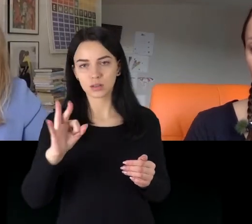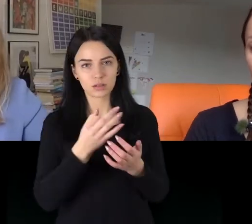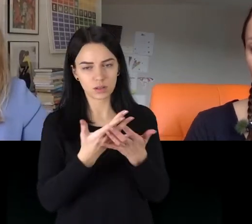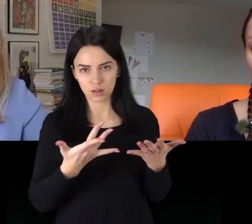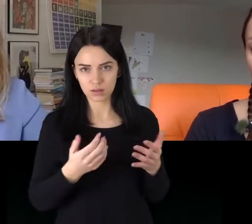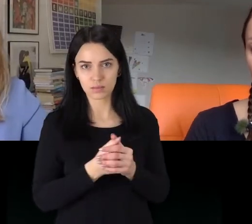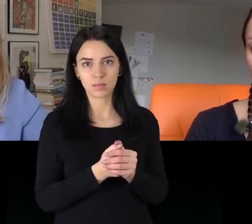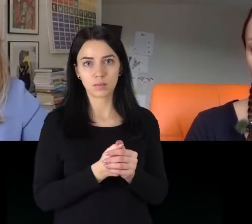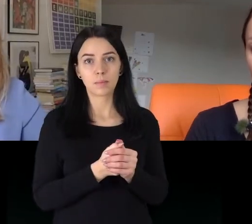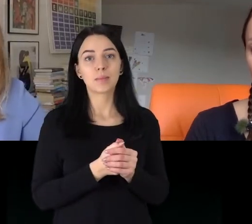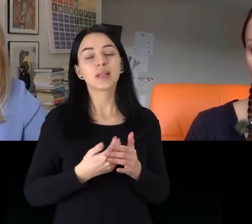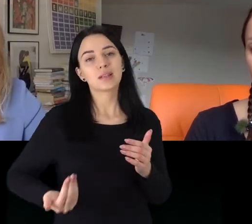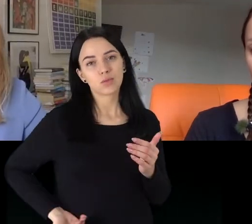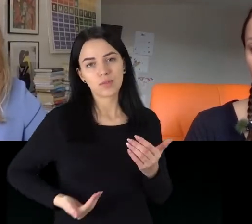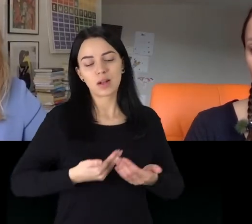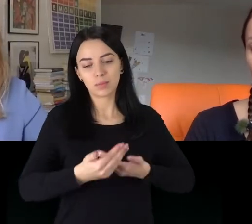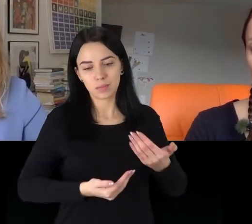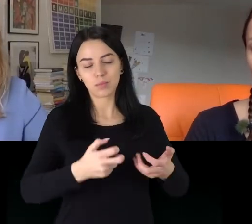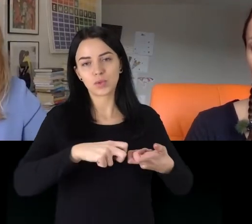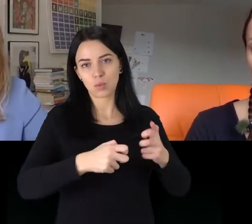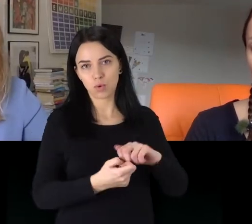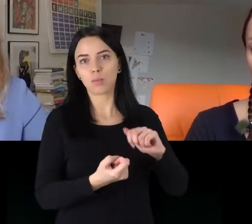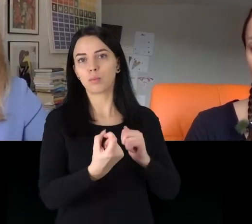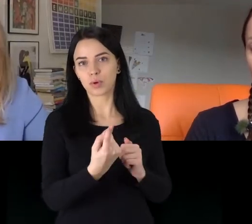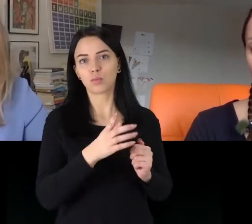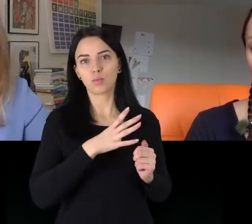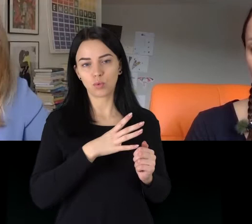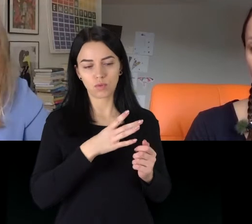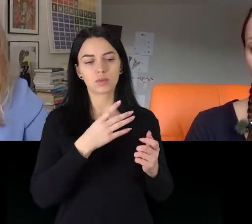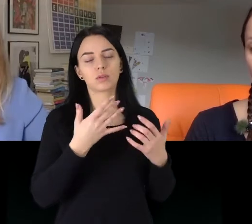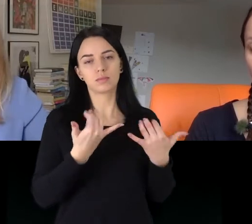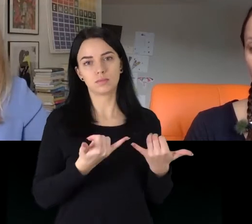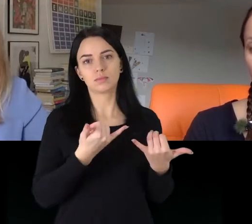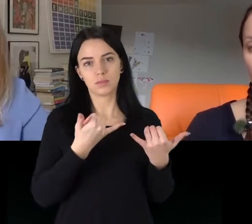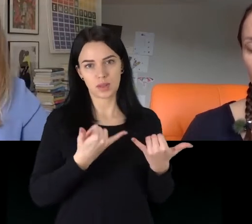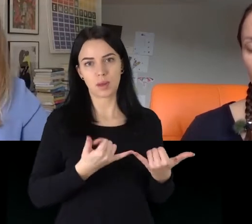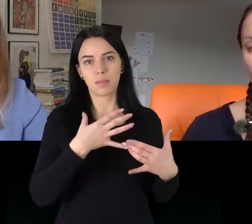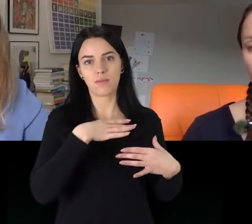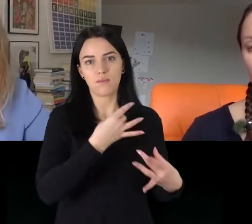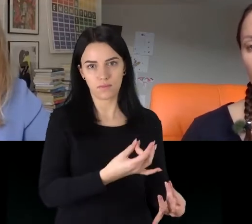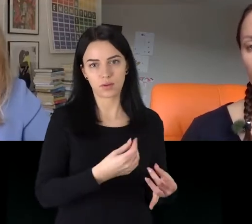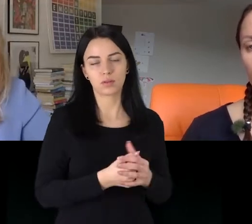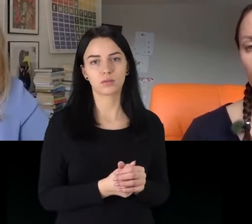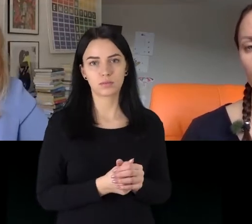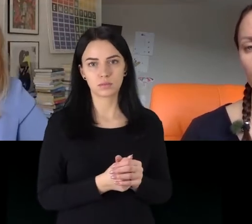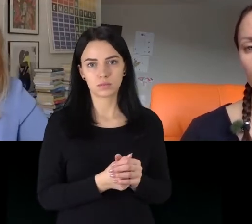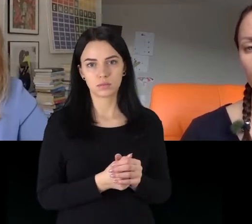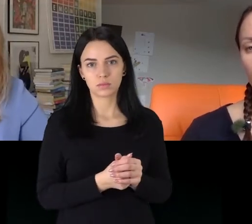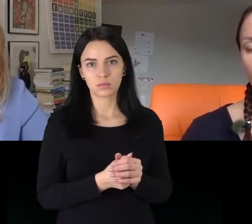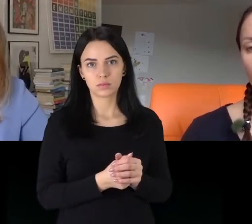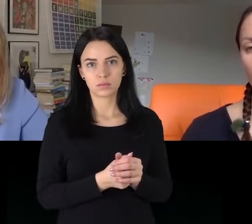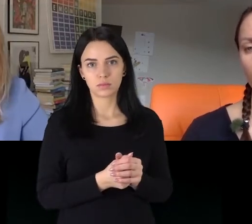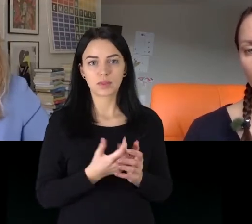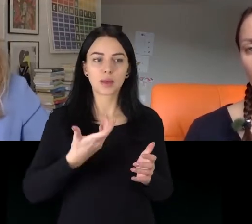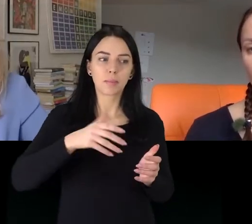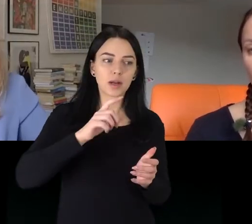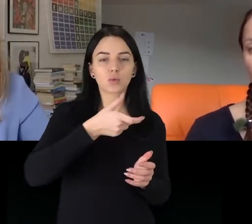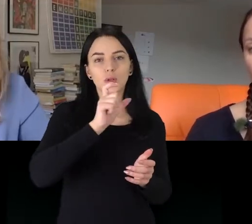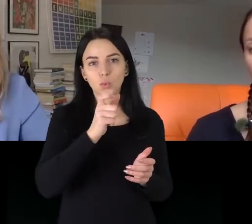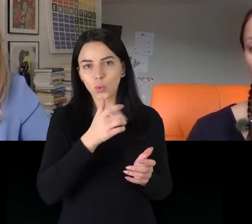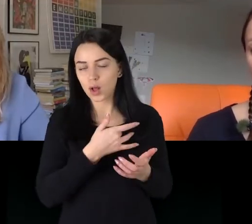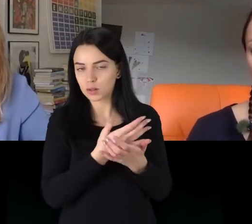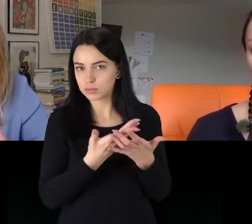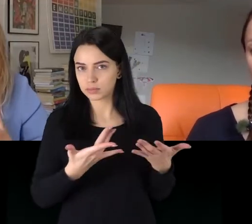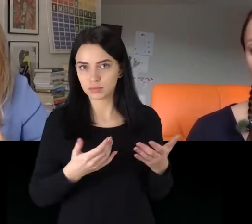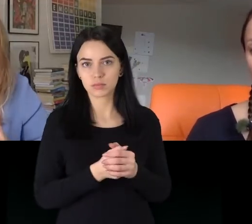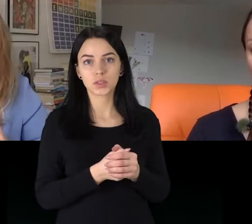tam tikrų gyvenimo etapų bėda, ir aš tapau priklausomas, arba galimai priklausomas, arba žalingai vartoju, arba piktnaudžiauju. Gerai. Ir tada